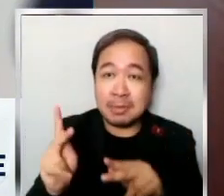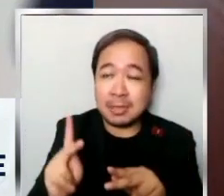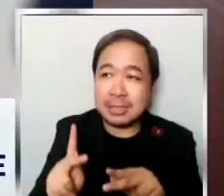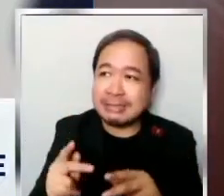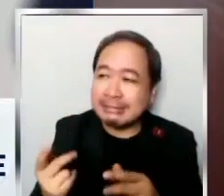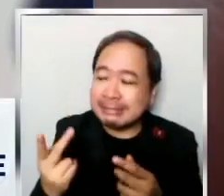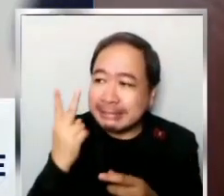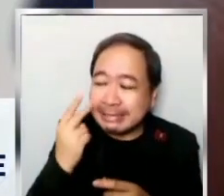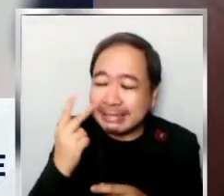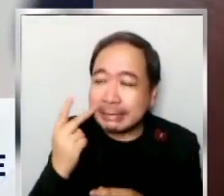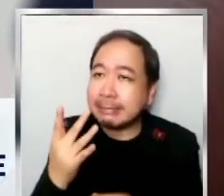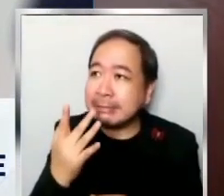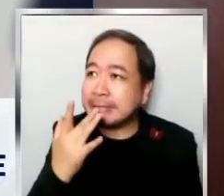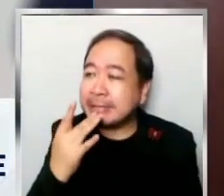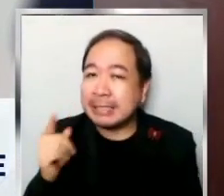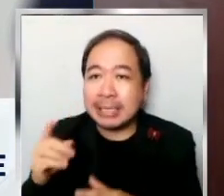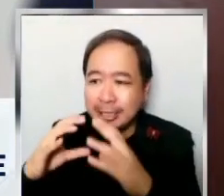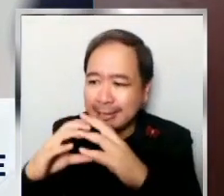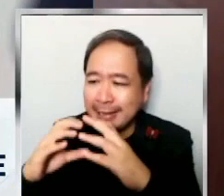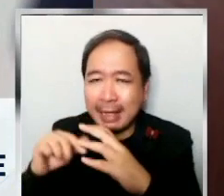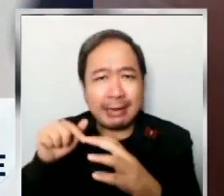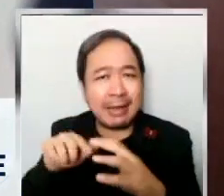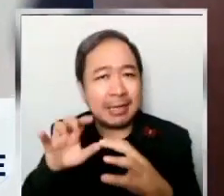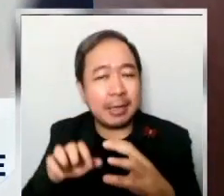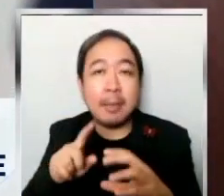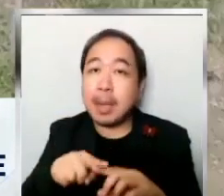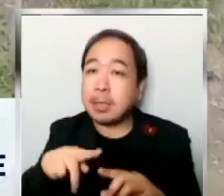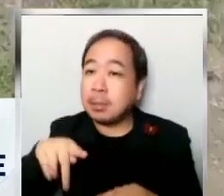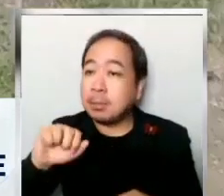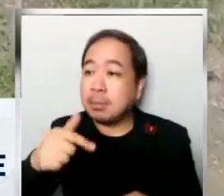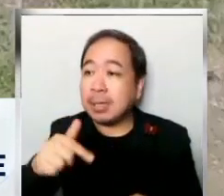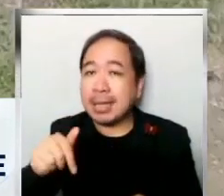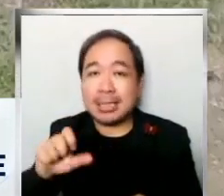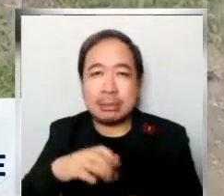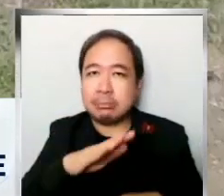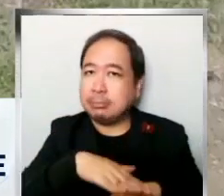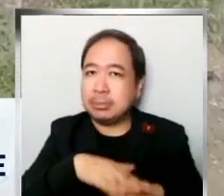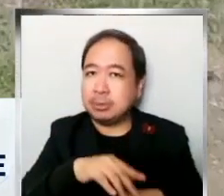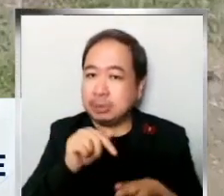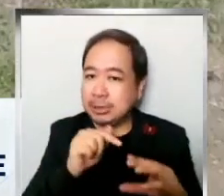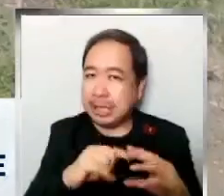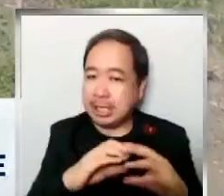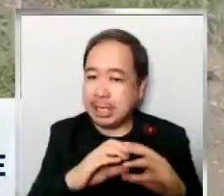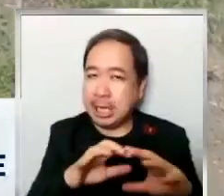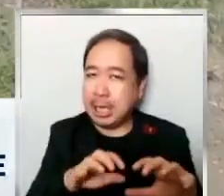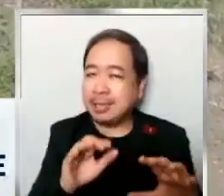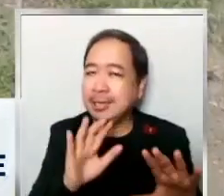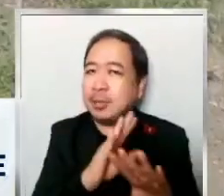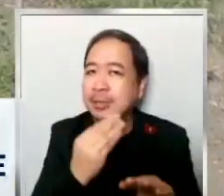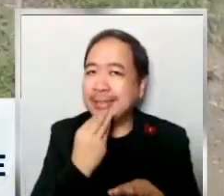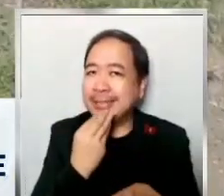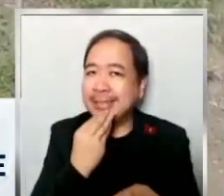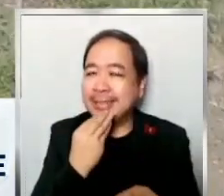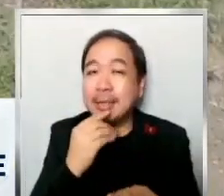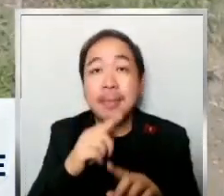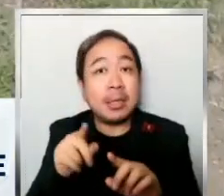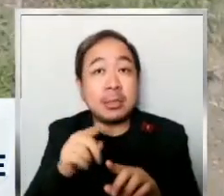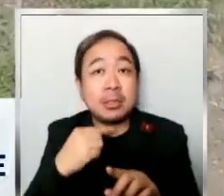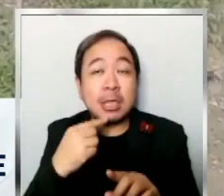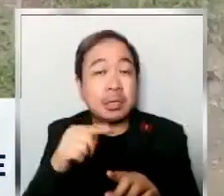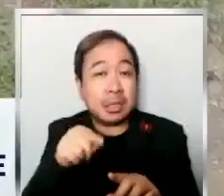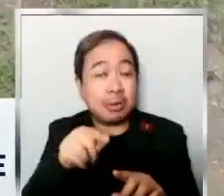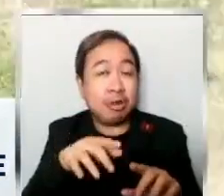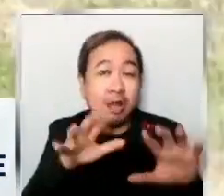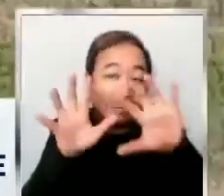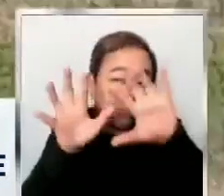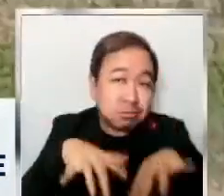naman ang pag-asa, hindi ito dapat kinakain. Nilinaw rin nila na walang kinalaman ang total lunar eclipse sa naging lagay ng